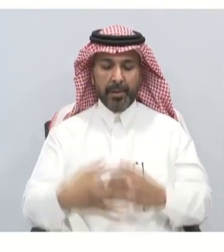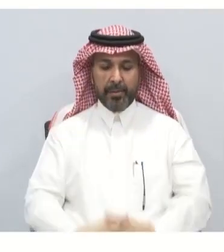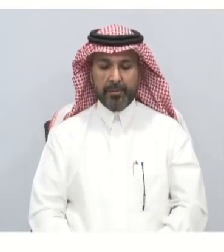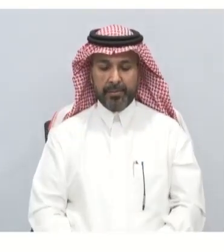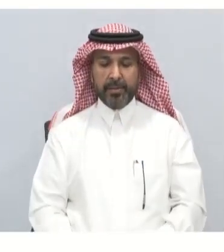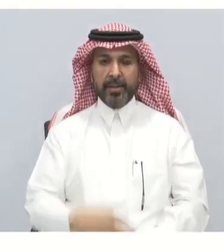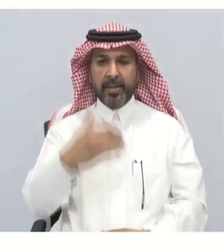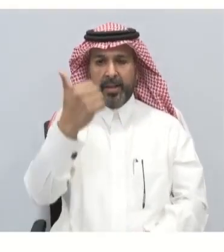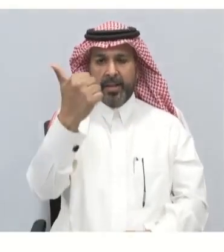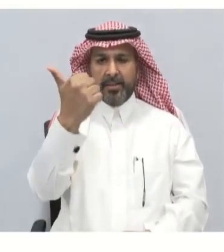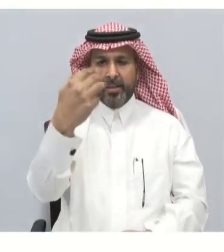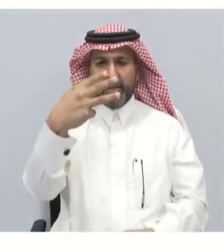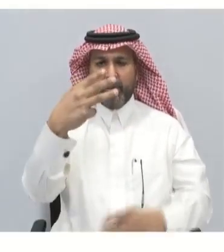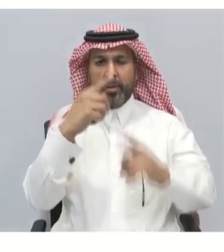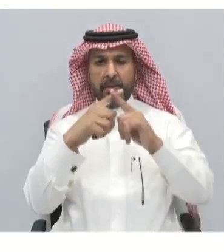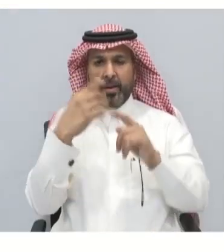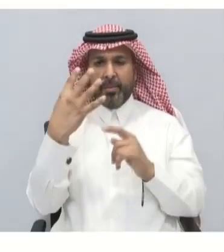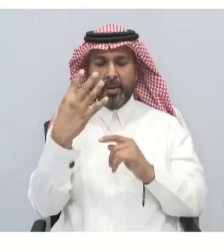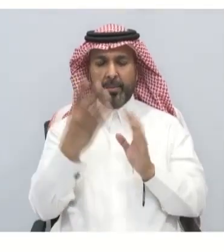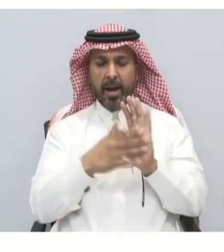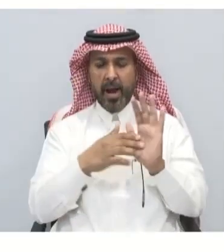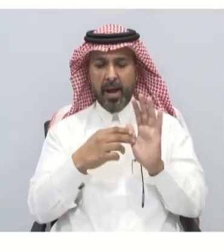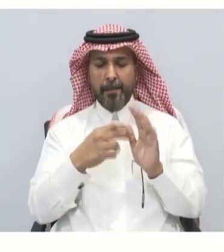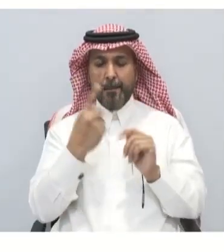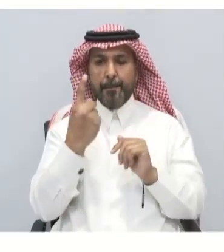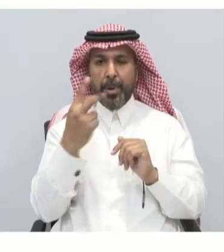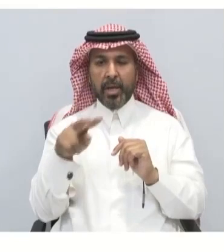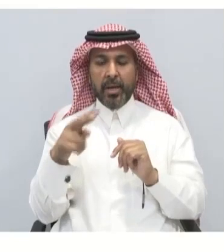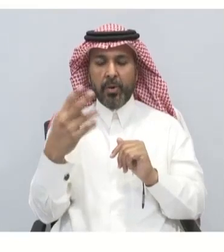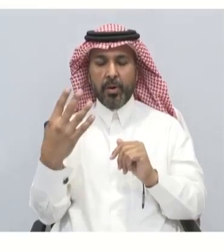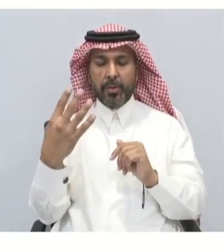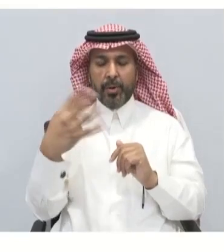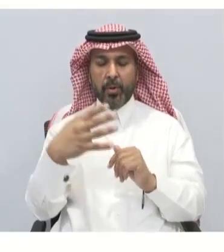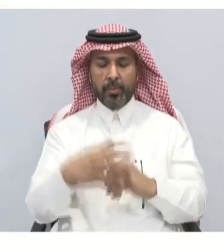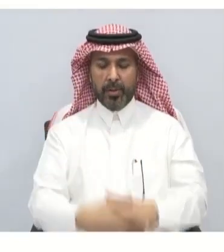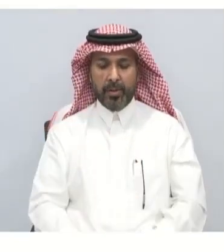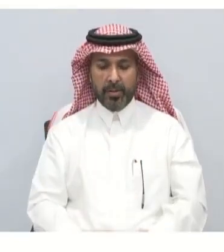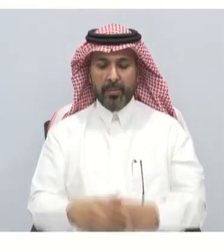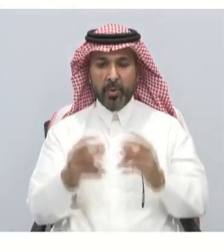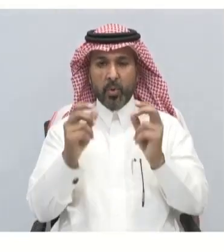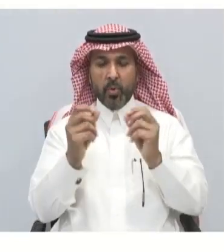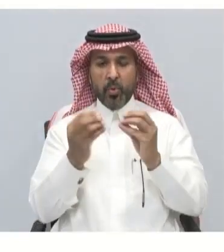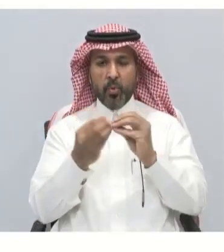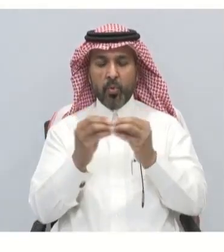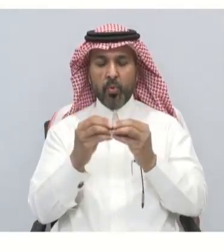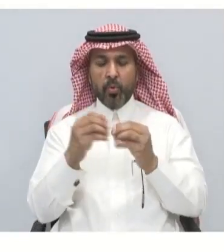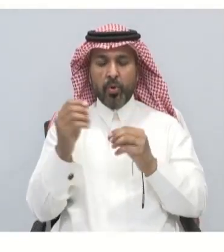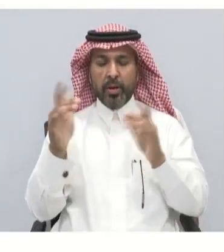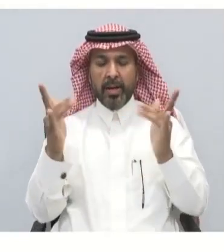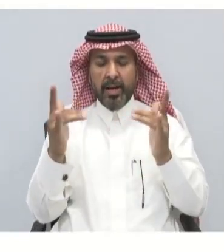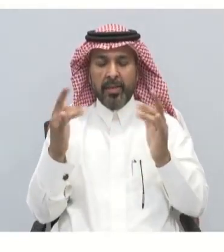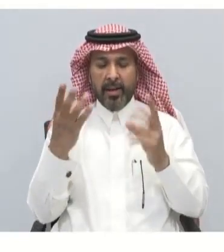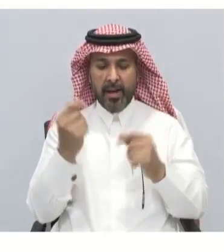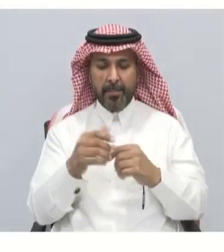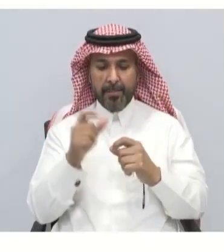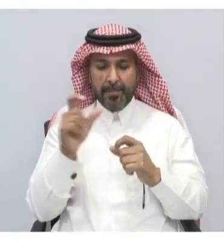36 بلاطه راح يكون 144 بلاطه طيب بالنسبه للبلاط الاخضر عندي في العرض 1 2